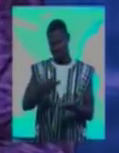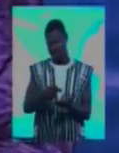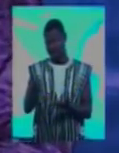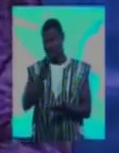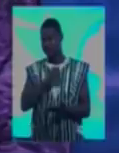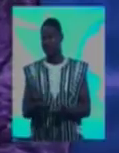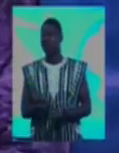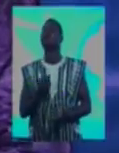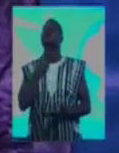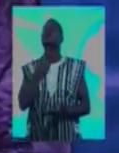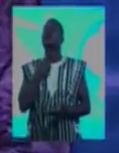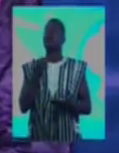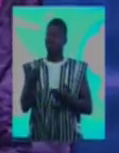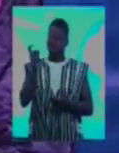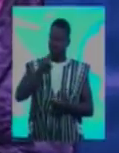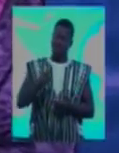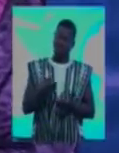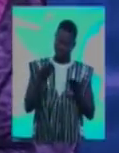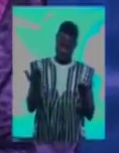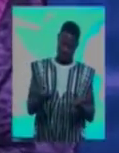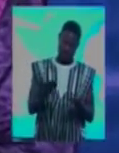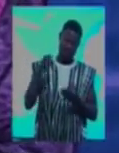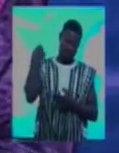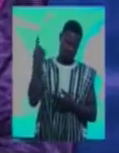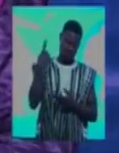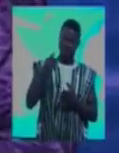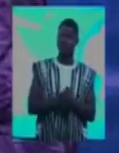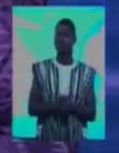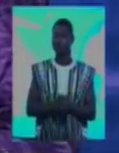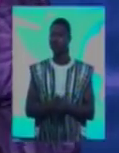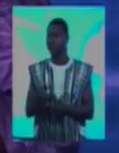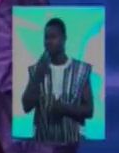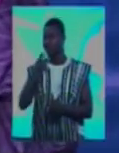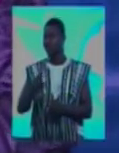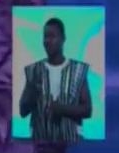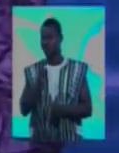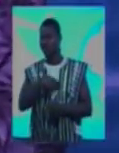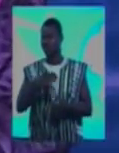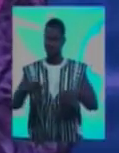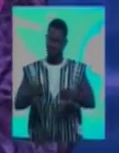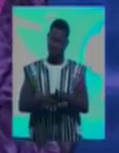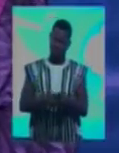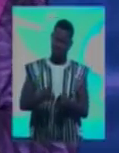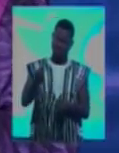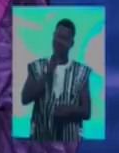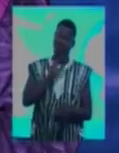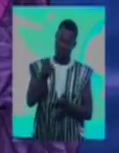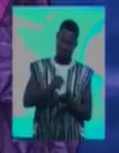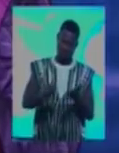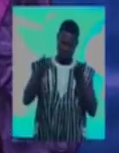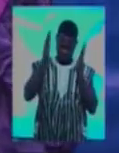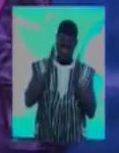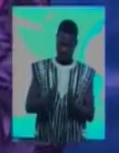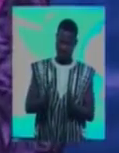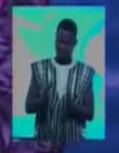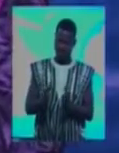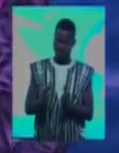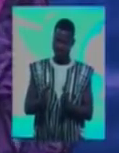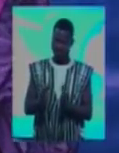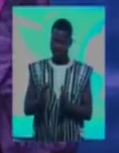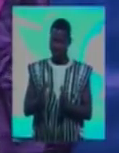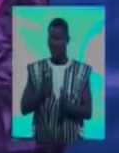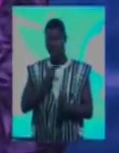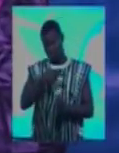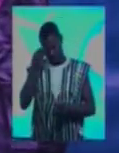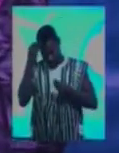de lire des livres au Burkina, en Afrique en général. Mais il faut que nous aussi, auteurs, nous